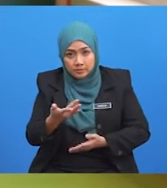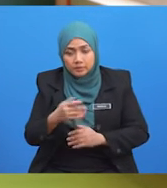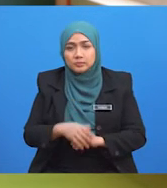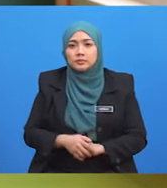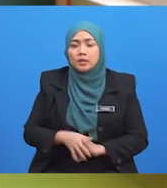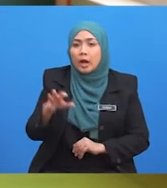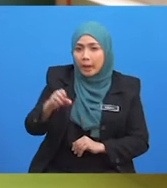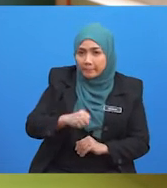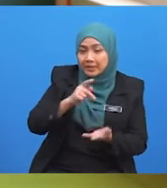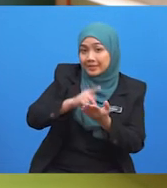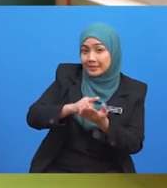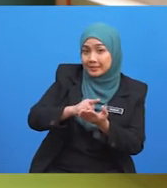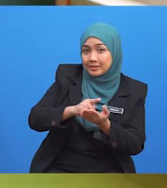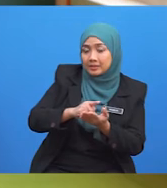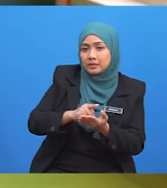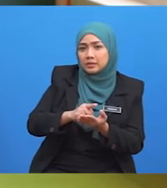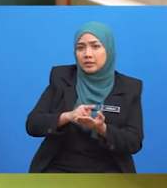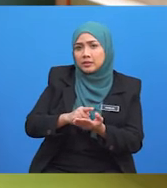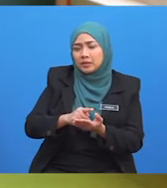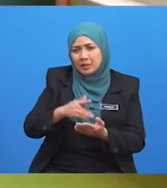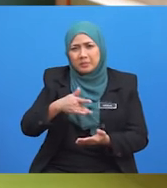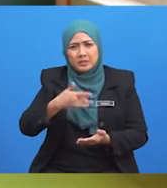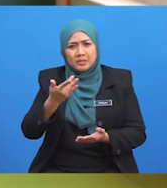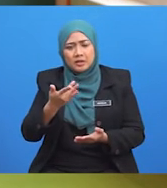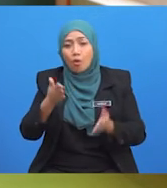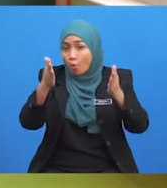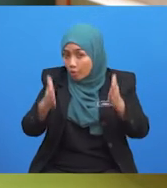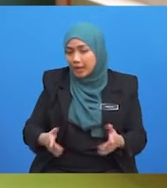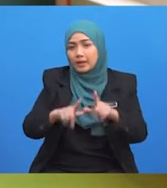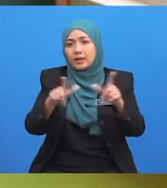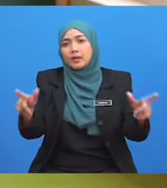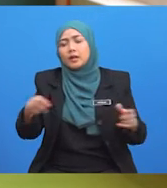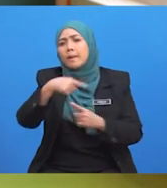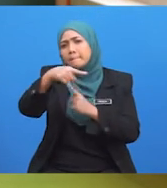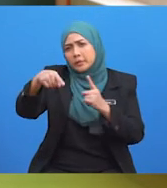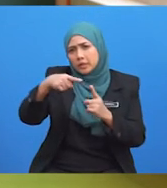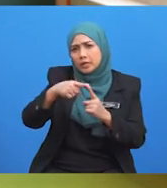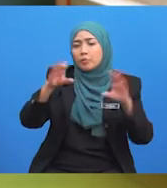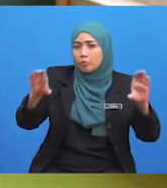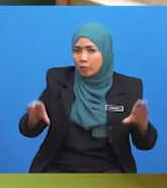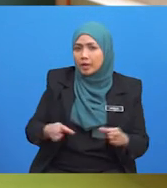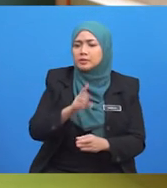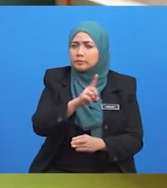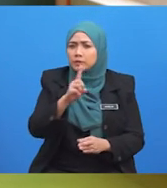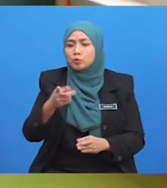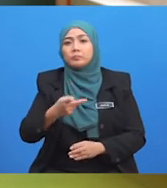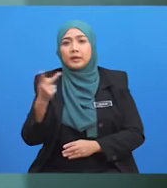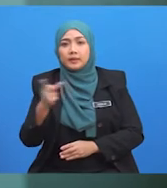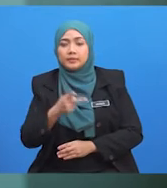kira keperluan dan perasaan orang lain apabila membuat sesuatu